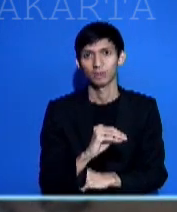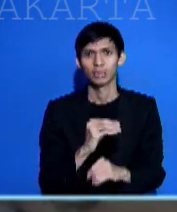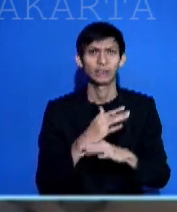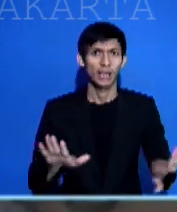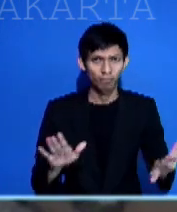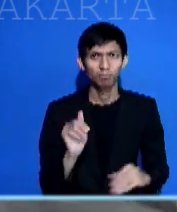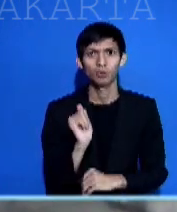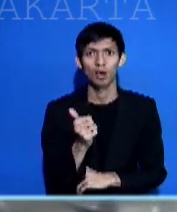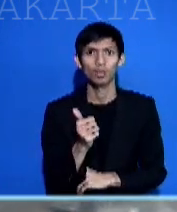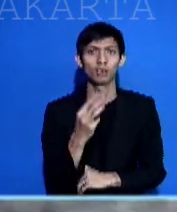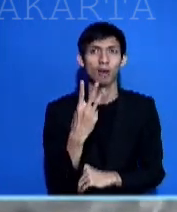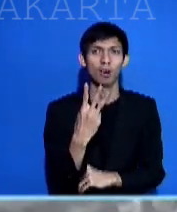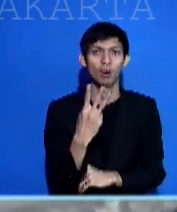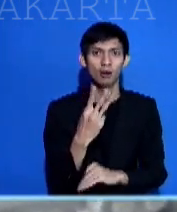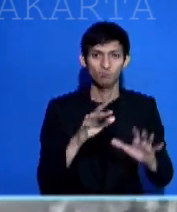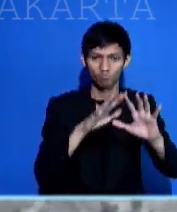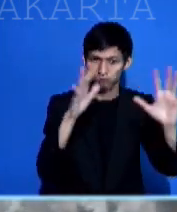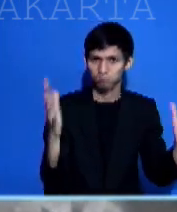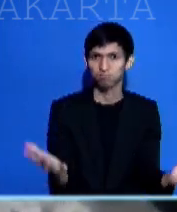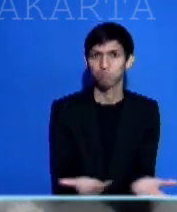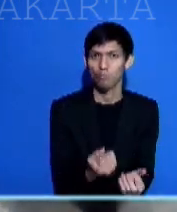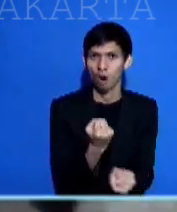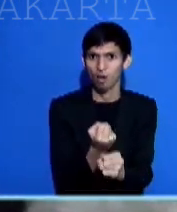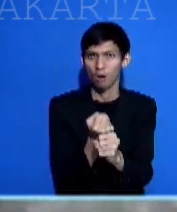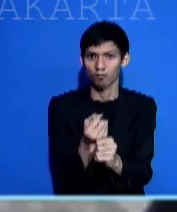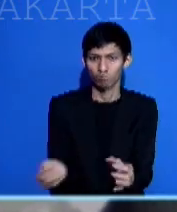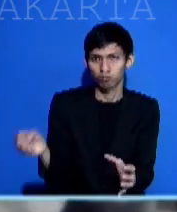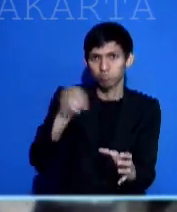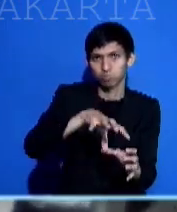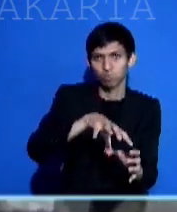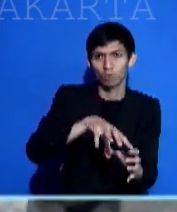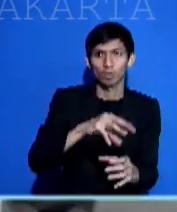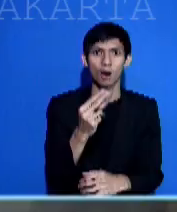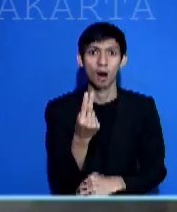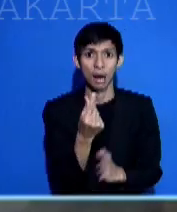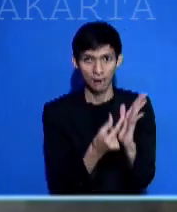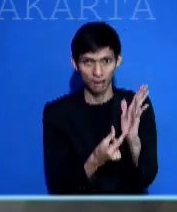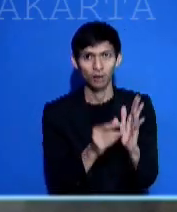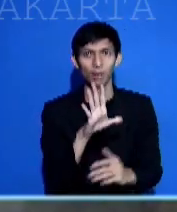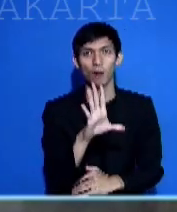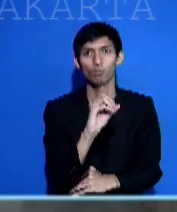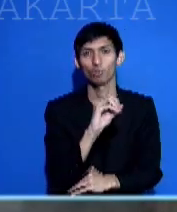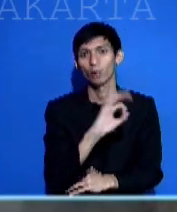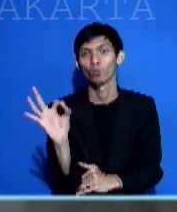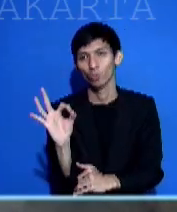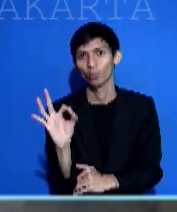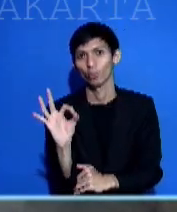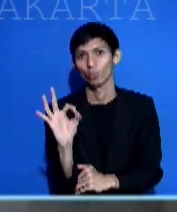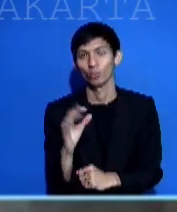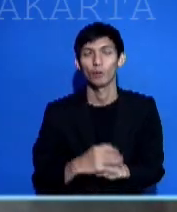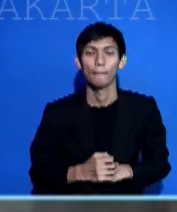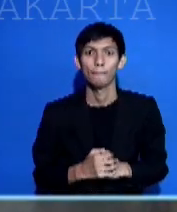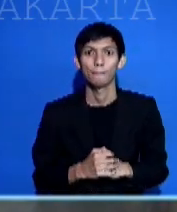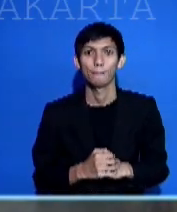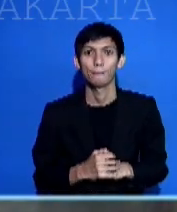tigang sakareng Kajeng Jati ingkang pengaosipun saben sakipun paling kathah niku ne